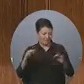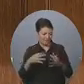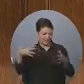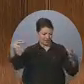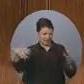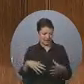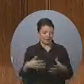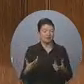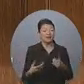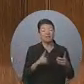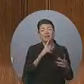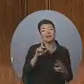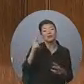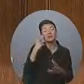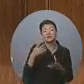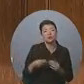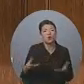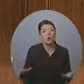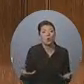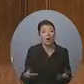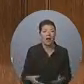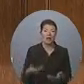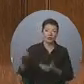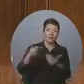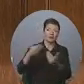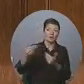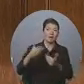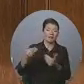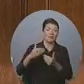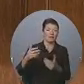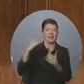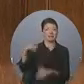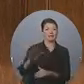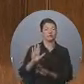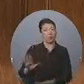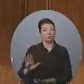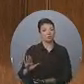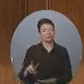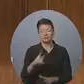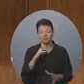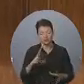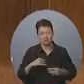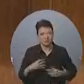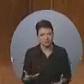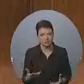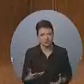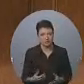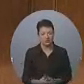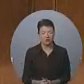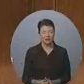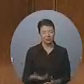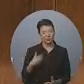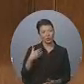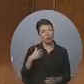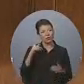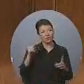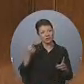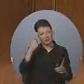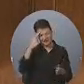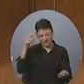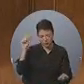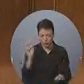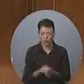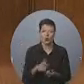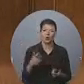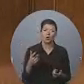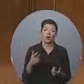la solution du gouvernement est de limiter le nombre de demandes. C'est inacceptable. M. le Président, pourquoi est-ce que ce gouvernement s'entête à imposer une